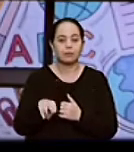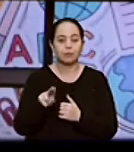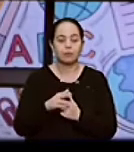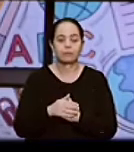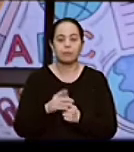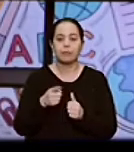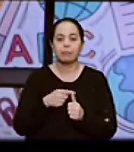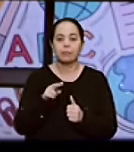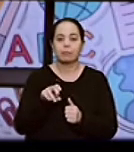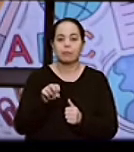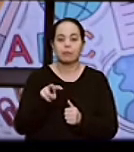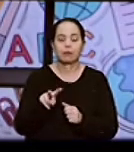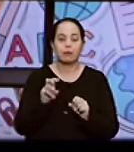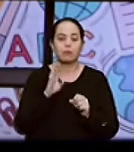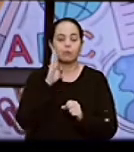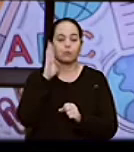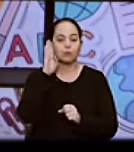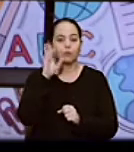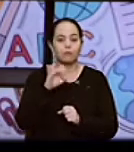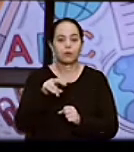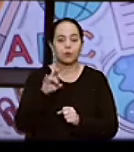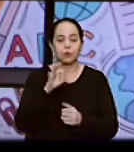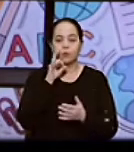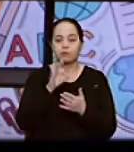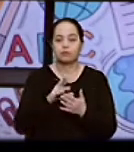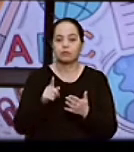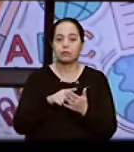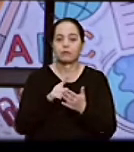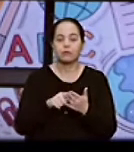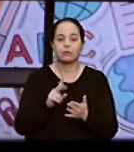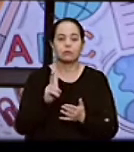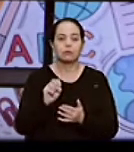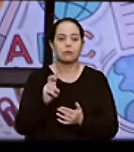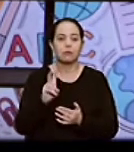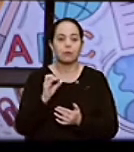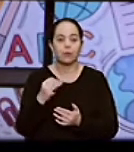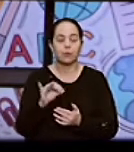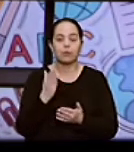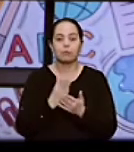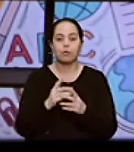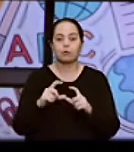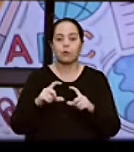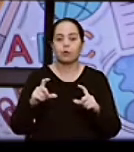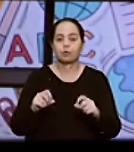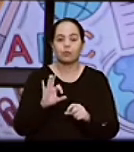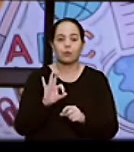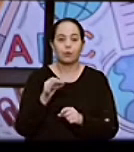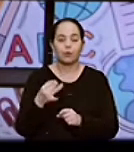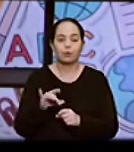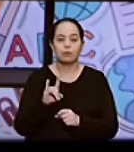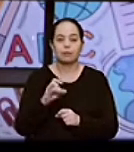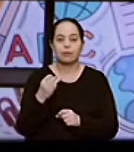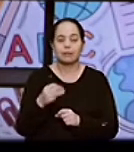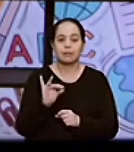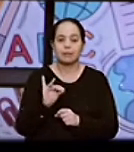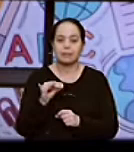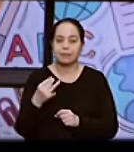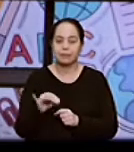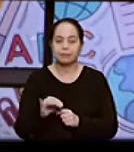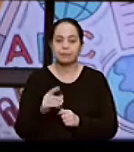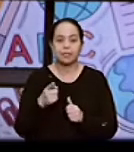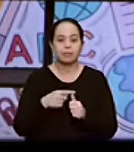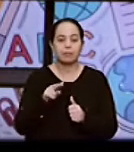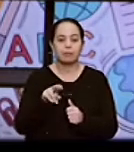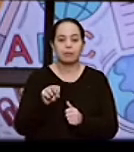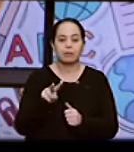прилагательные мужского рода отвечают на вопрос «какой» и имеют окончание «ой», «ый» или «ий». Имена прилагательные